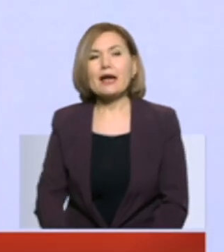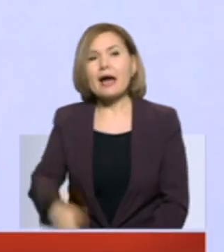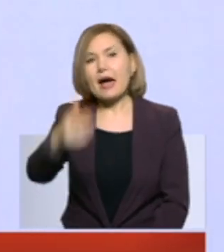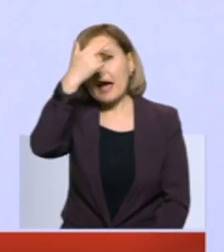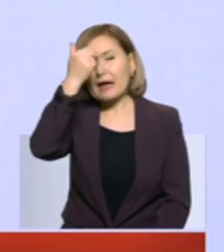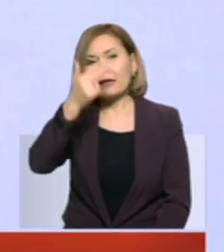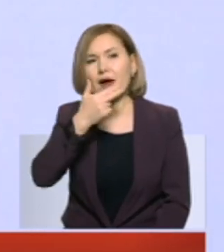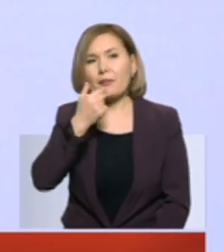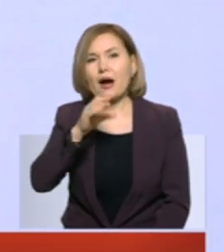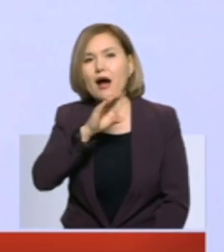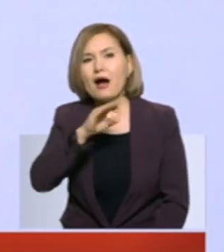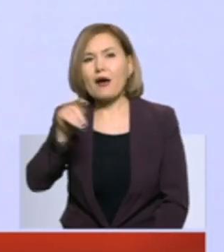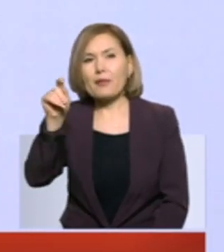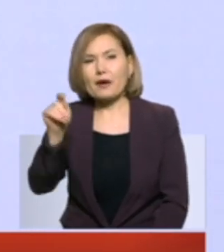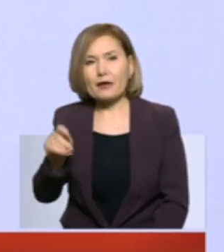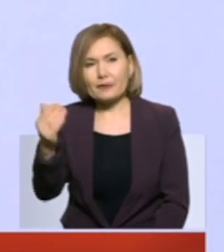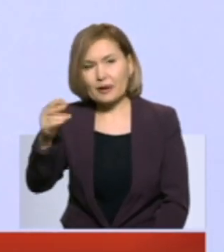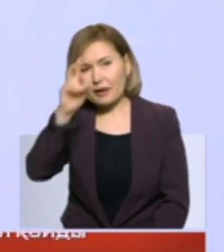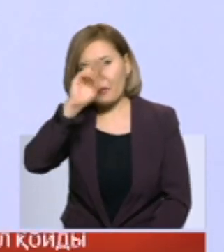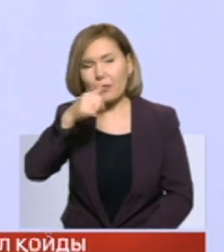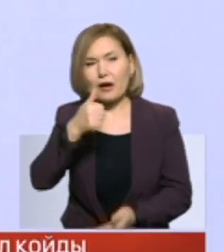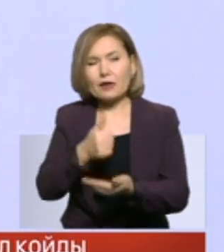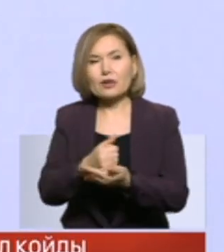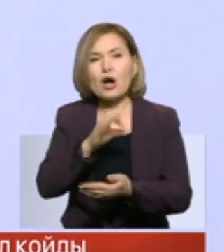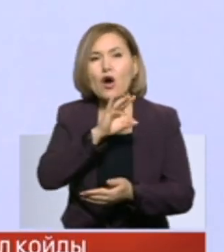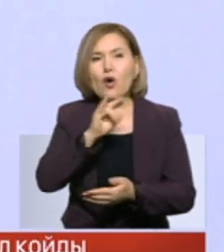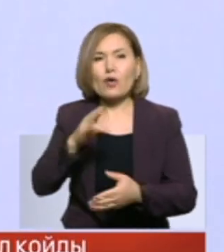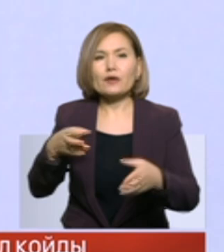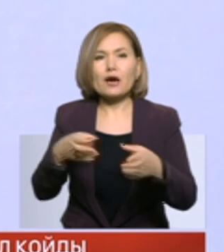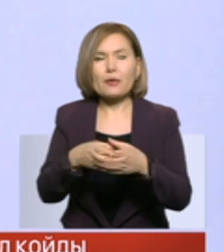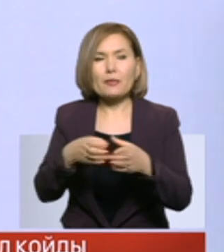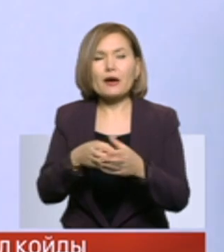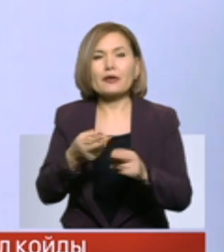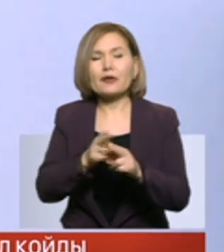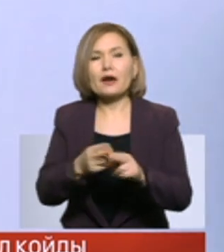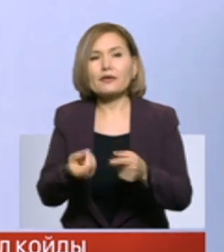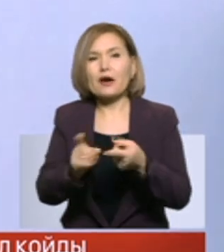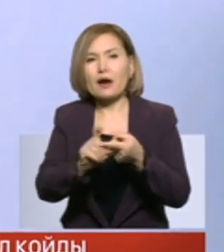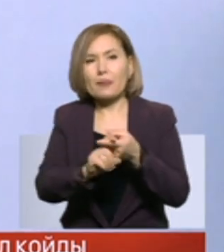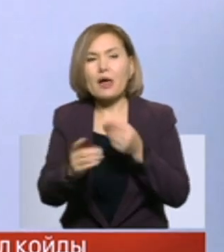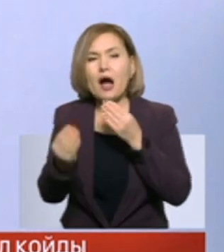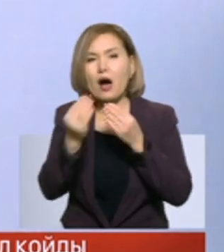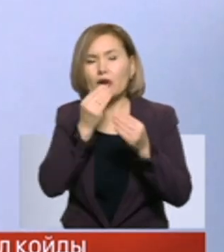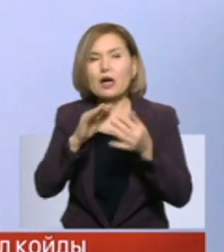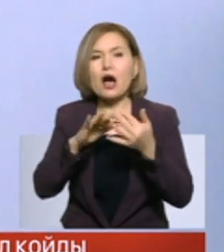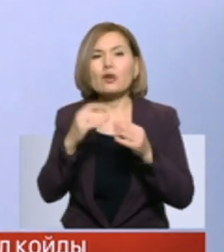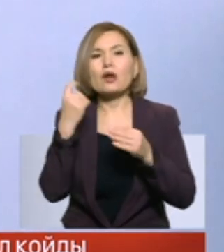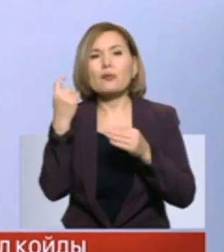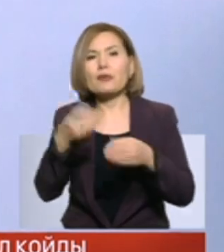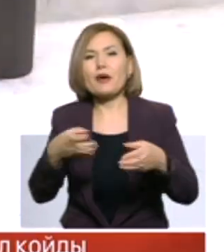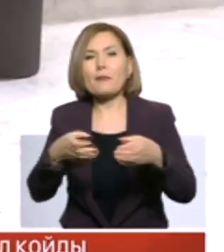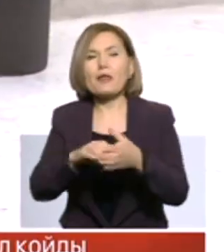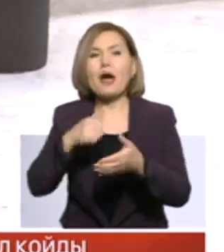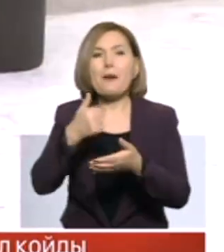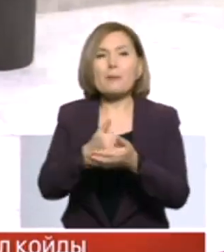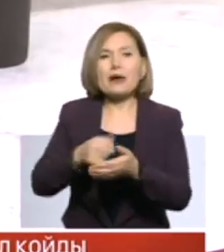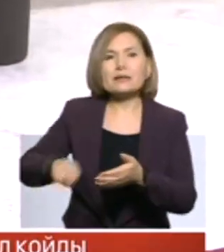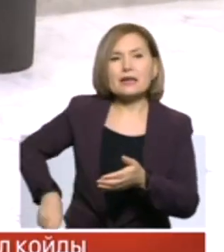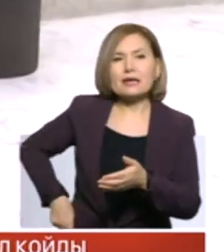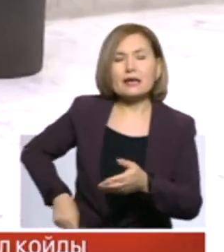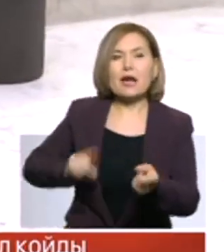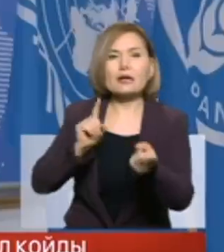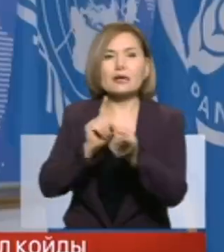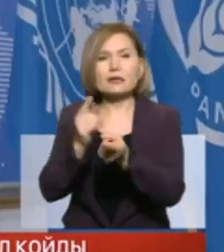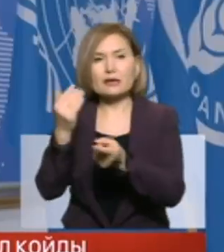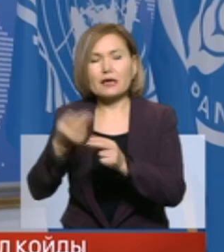Жалғастырайық, Италияға ресми сапары кезінде мемлекет басшысы Біріккен ұлттар ұйымына қарасты азық-түлік және ауыл шаруашылығы ұйымының бас директорымен